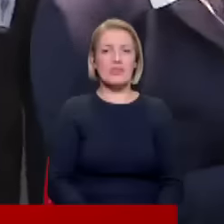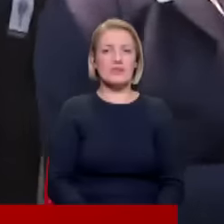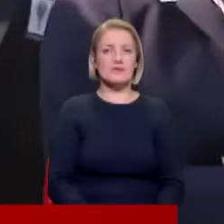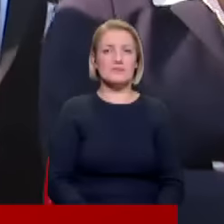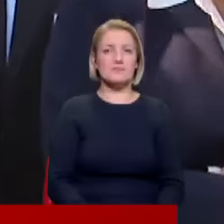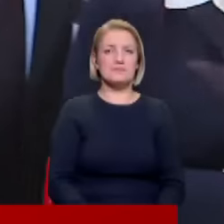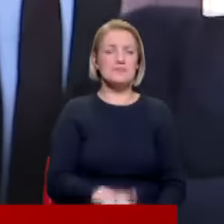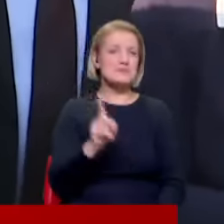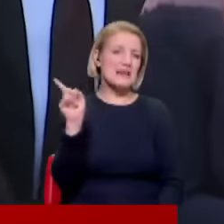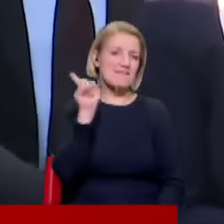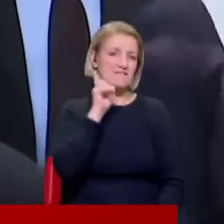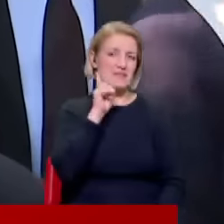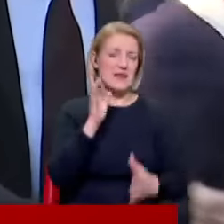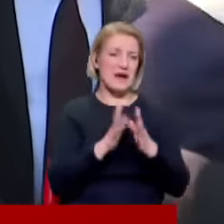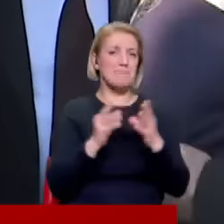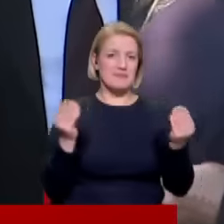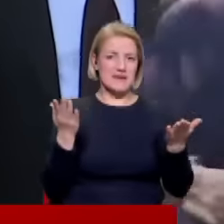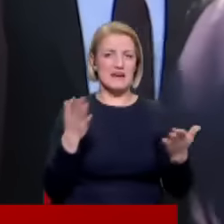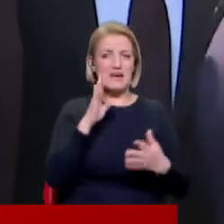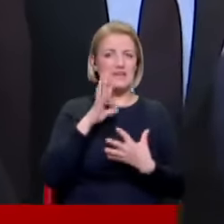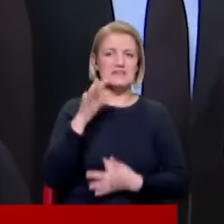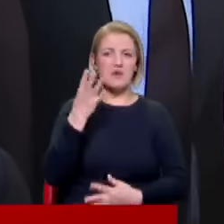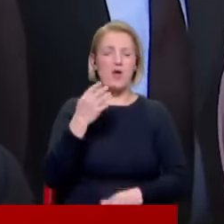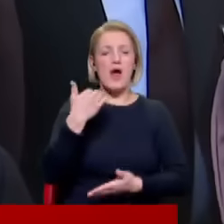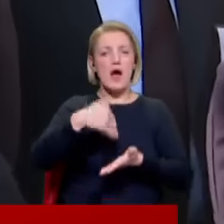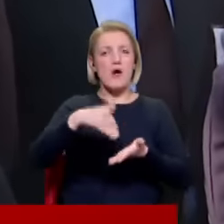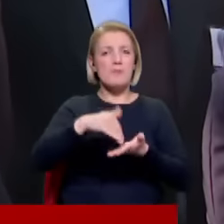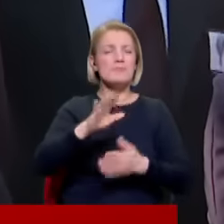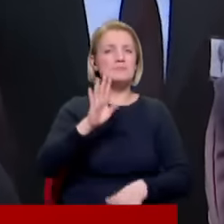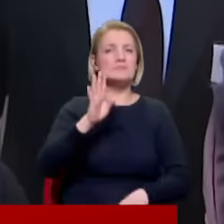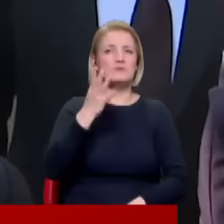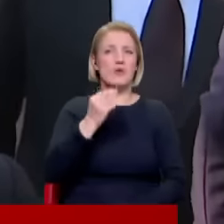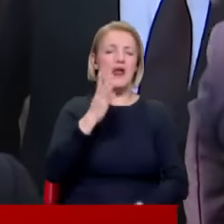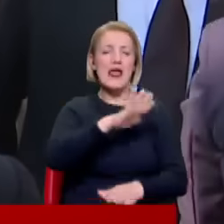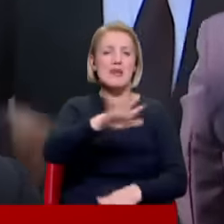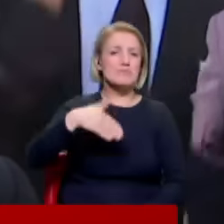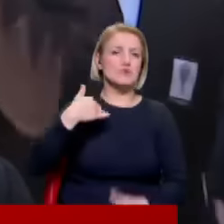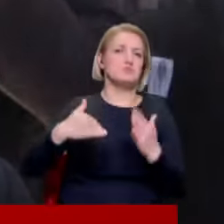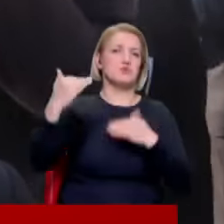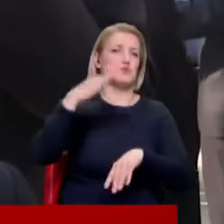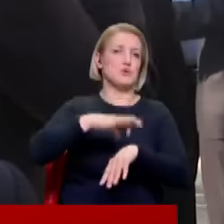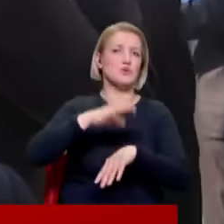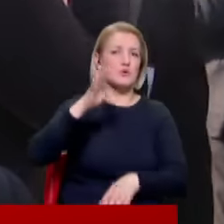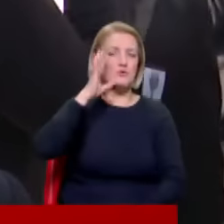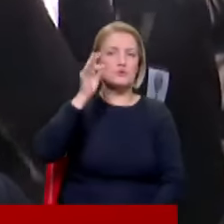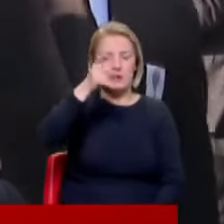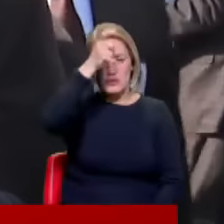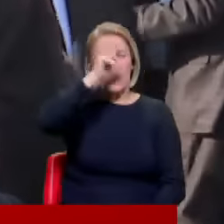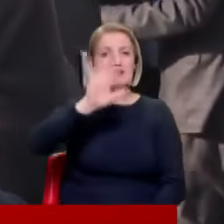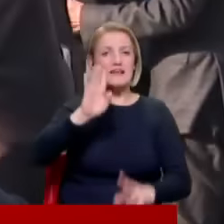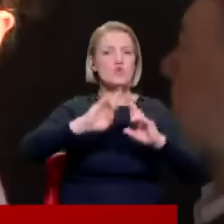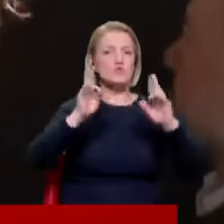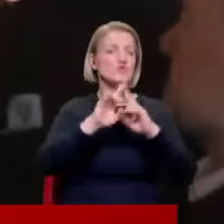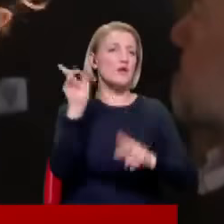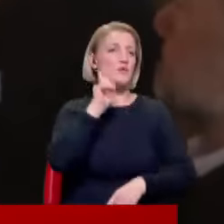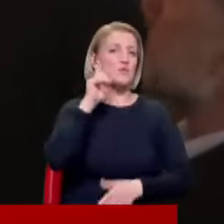Allahu Ekber. Bir efsaneyi yitirdik. Gerçekten insan olarak, cerrah olarak hepimizin büyüğüydü. Türkiye'de değil, dünyaca ünlü bir